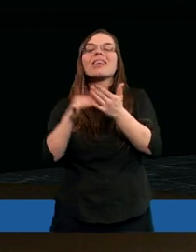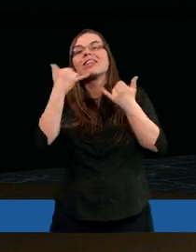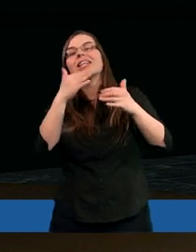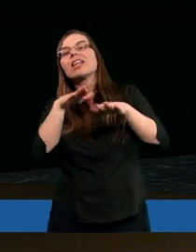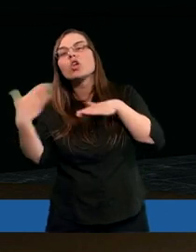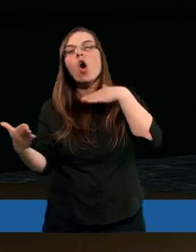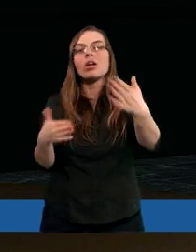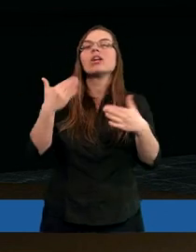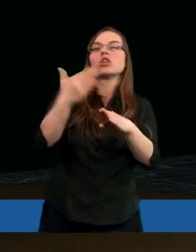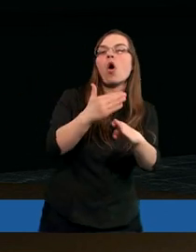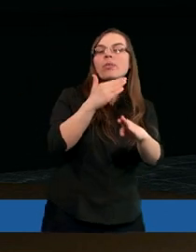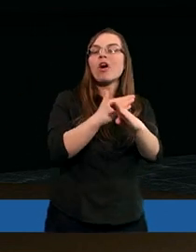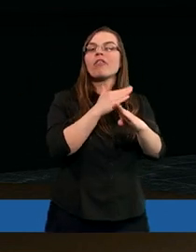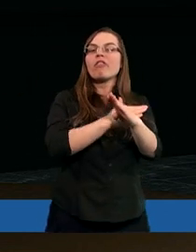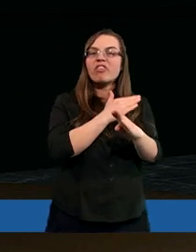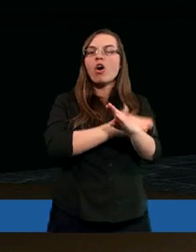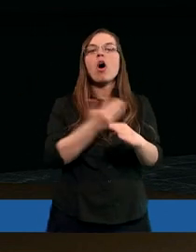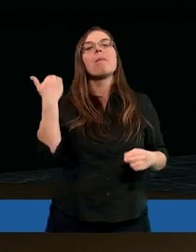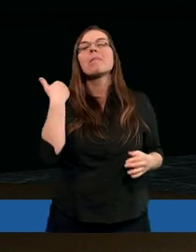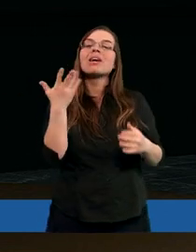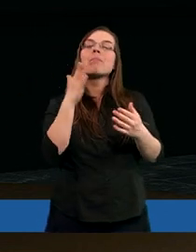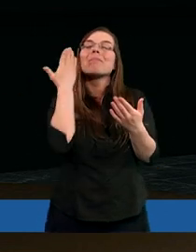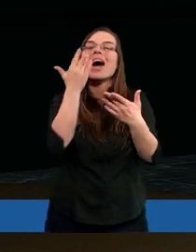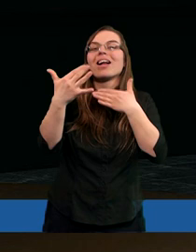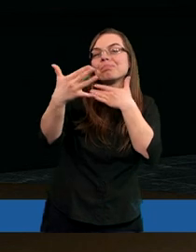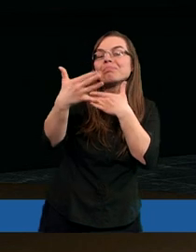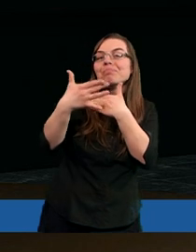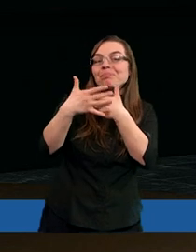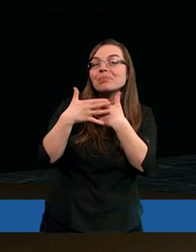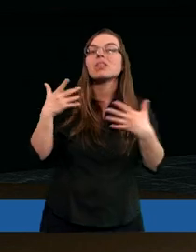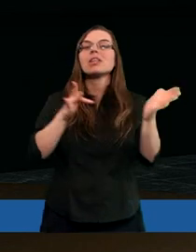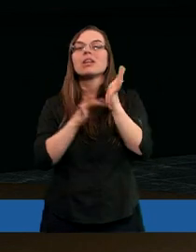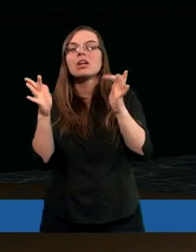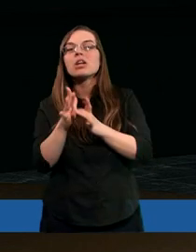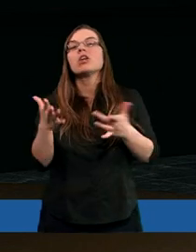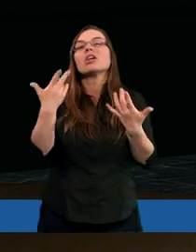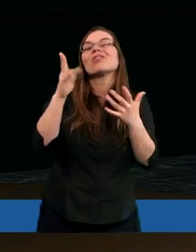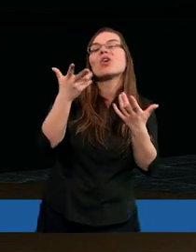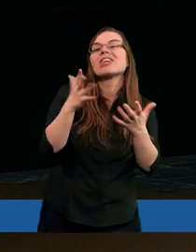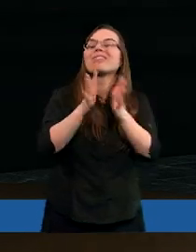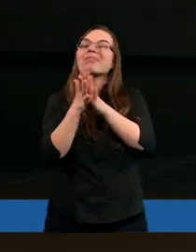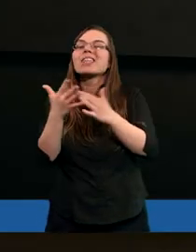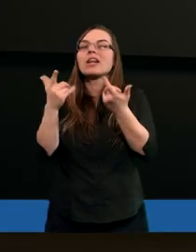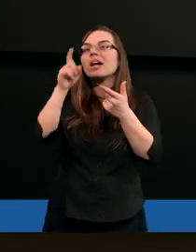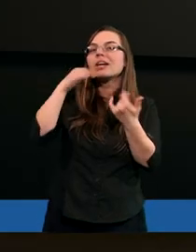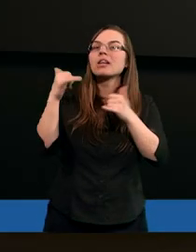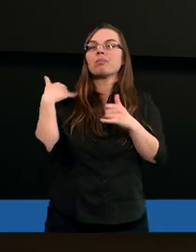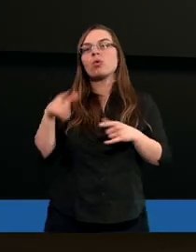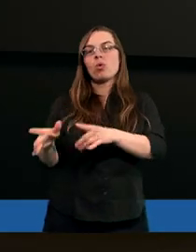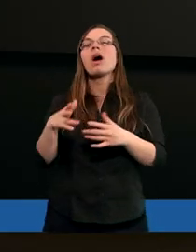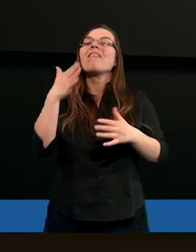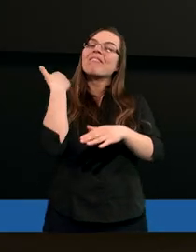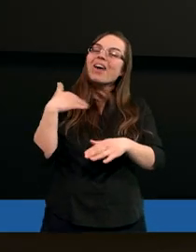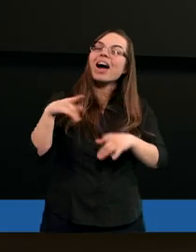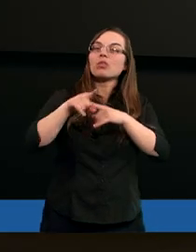ale stopniowo, stopniowo, coraz bardziej był, będąc blisko Jezusa, charakter swój zmieniał. I dlatego też warto